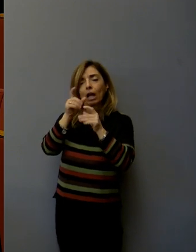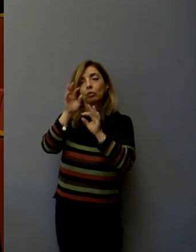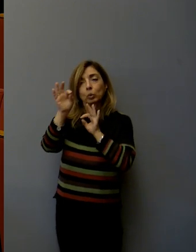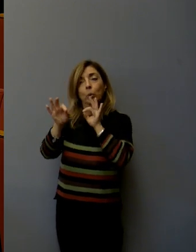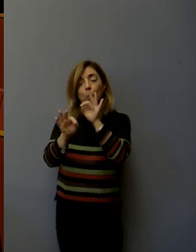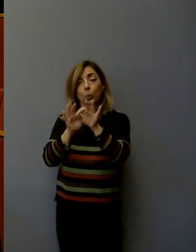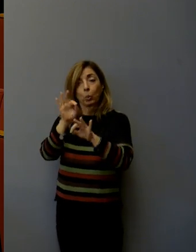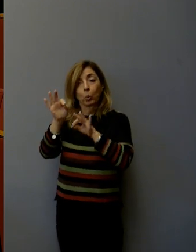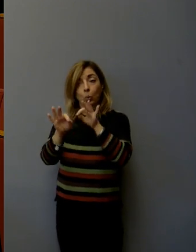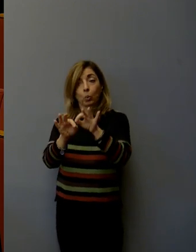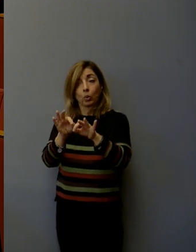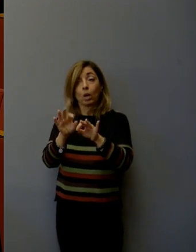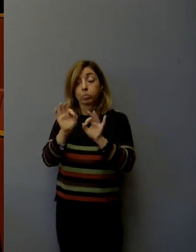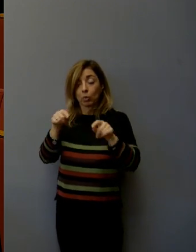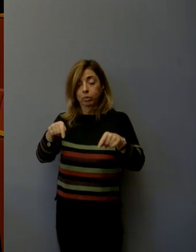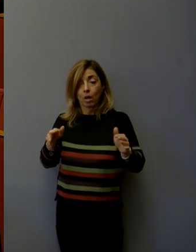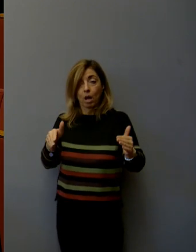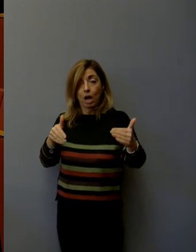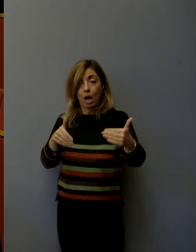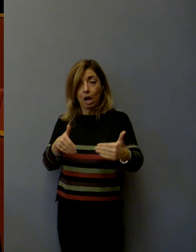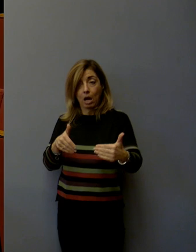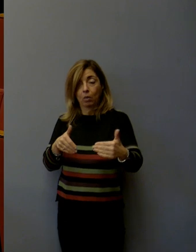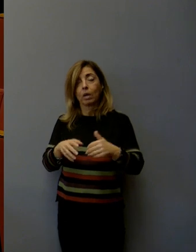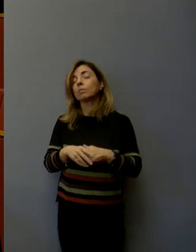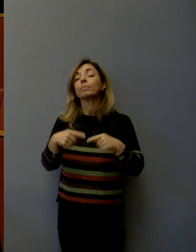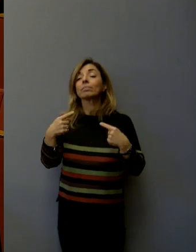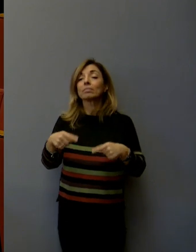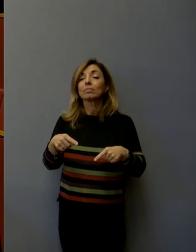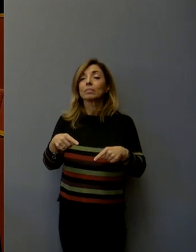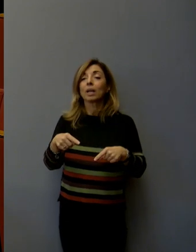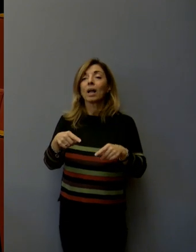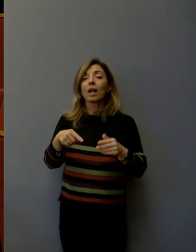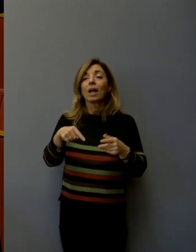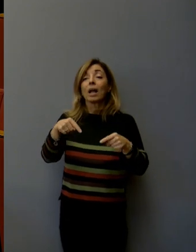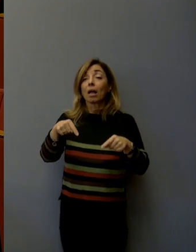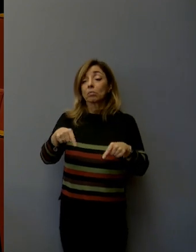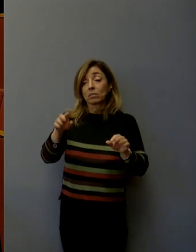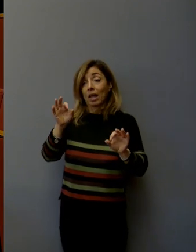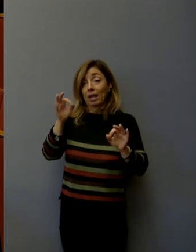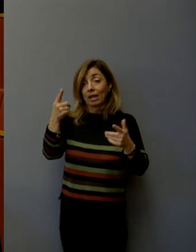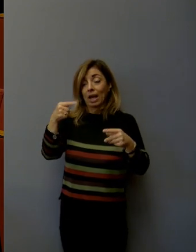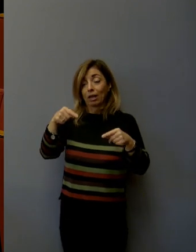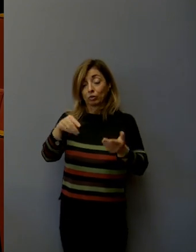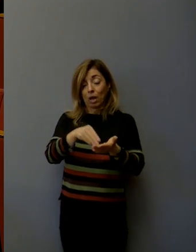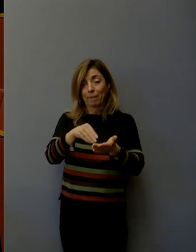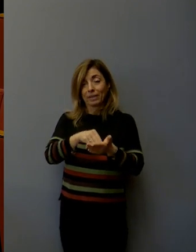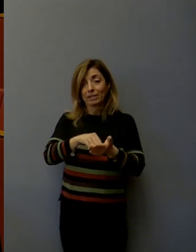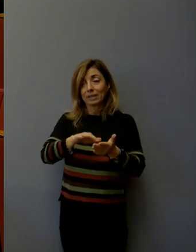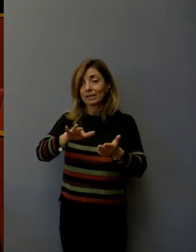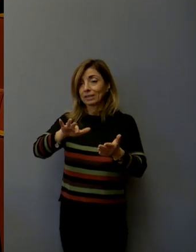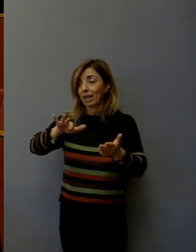in quest'aula quindi la presenza dell'altro in questo caso il giovane giovani giovanissimo